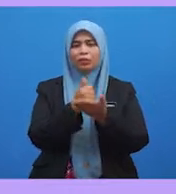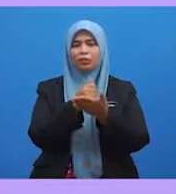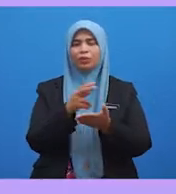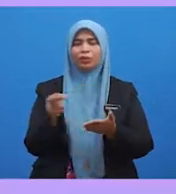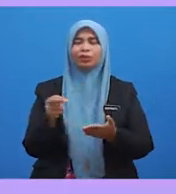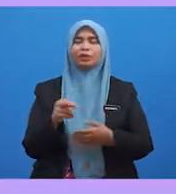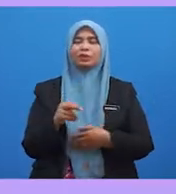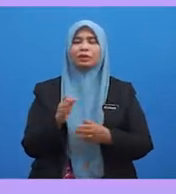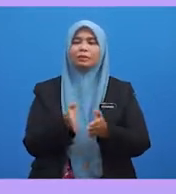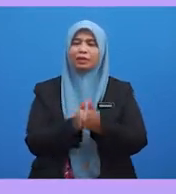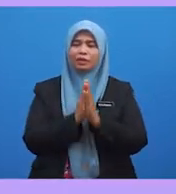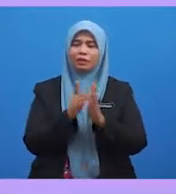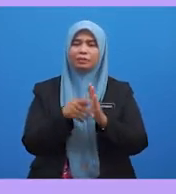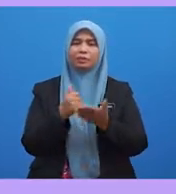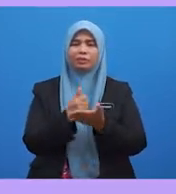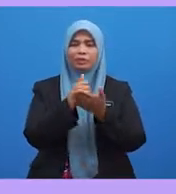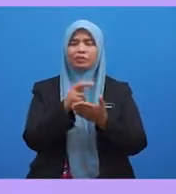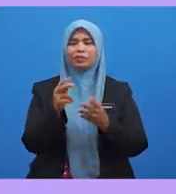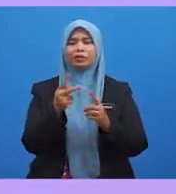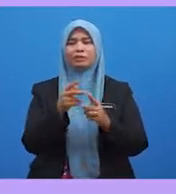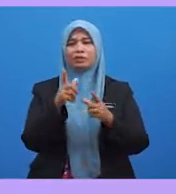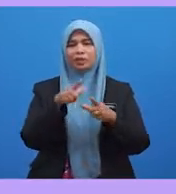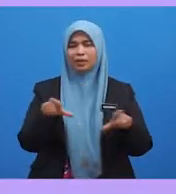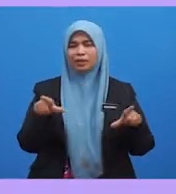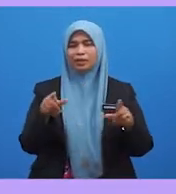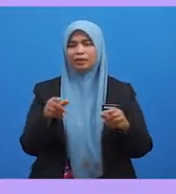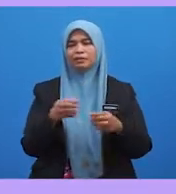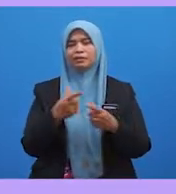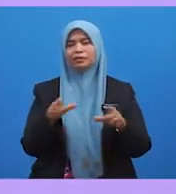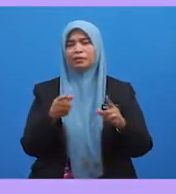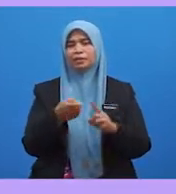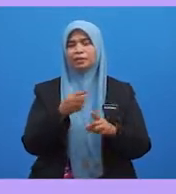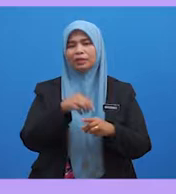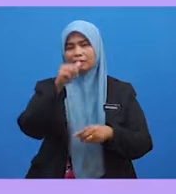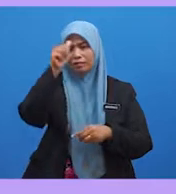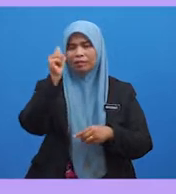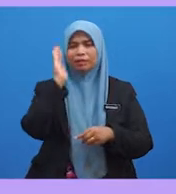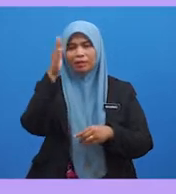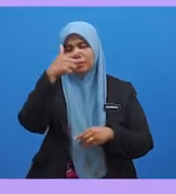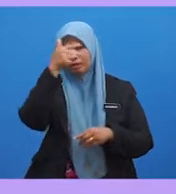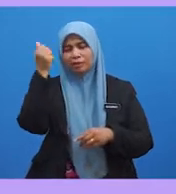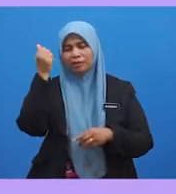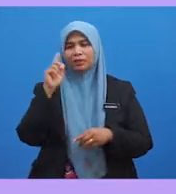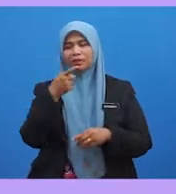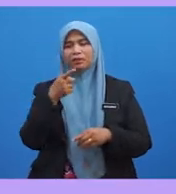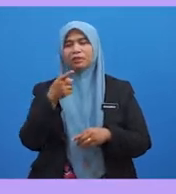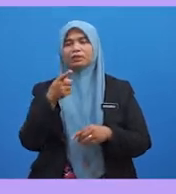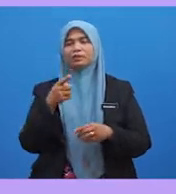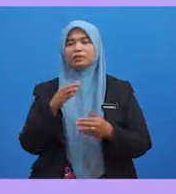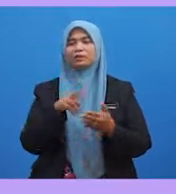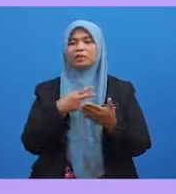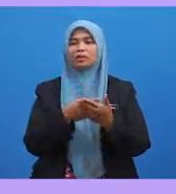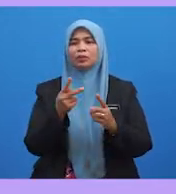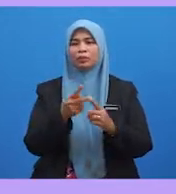Meminta pertolongan kepada yang lain selain daripada Allah Ta'ala akan menyebabkan kita terjerumus kepada